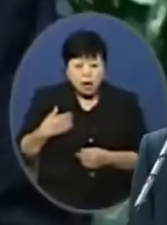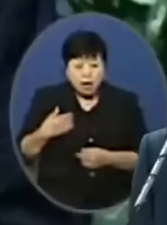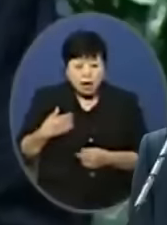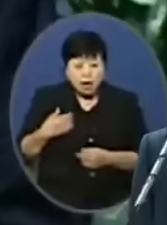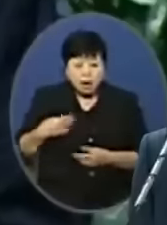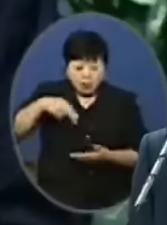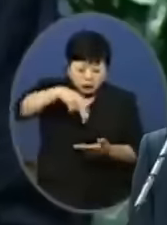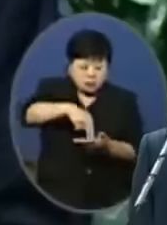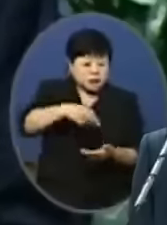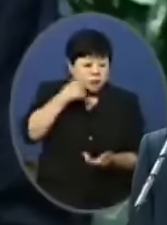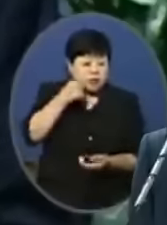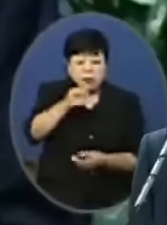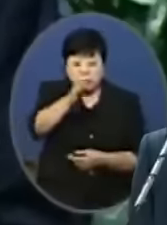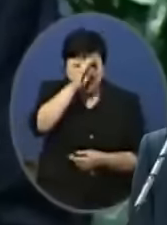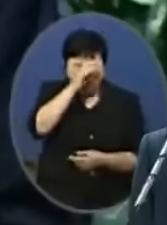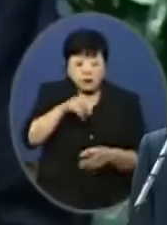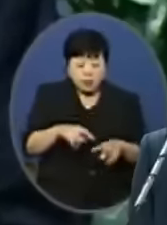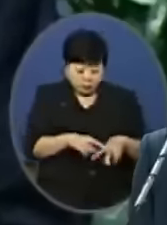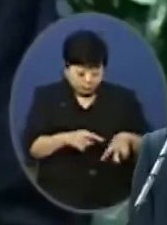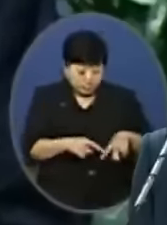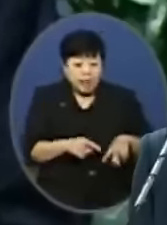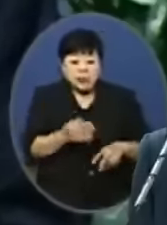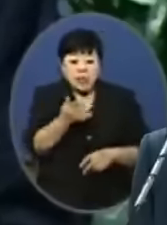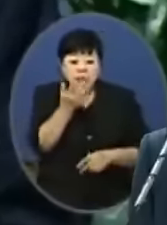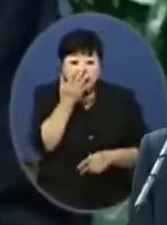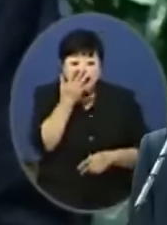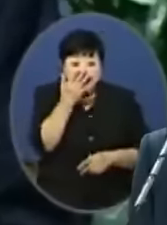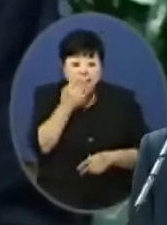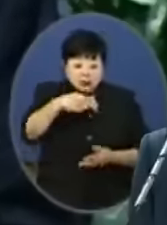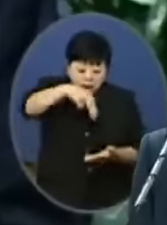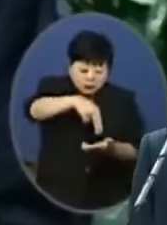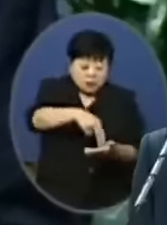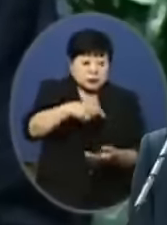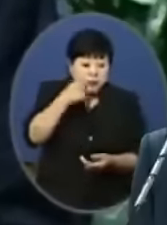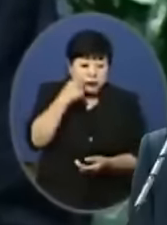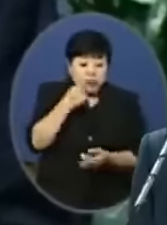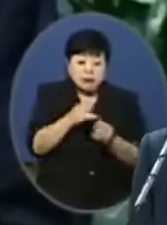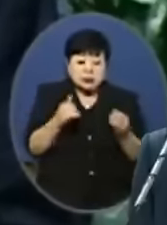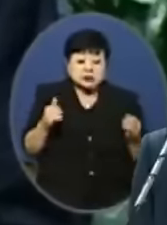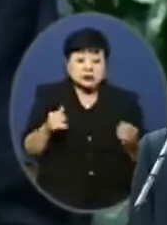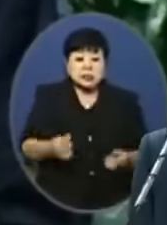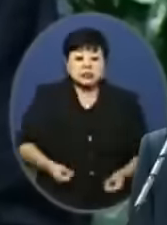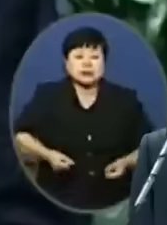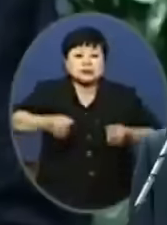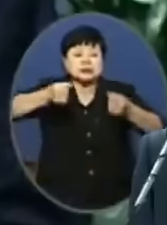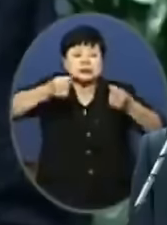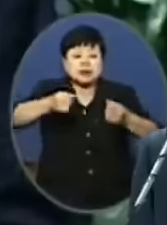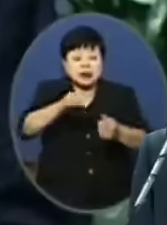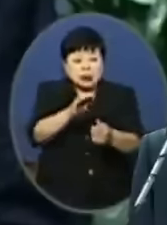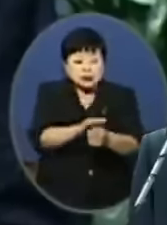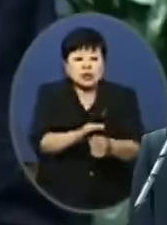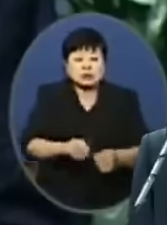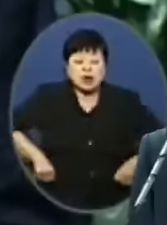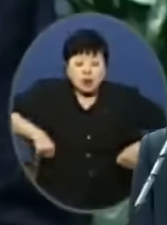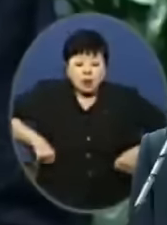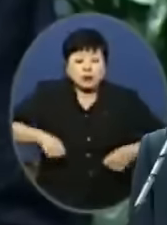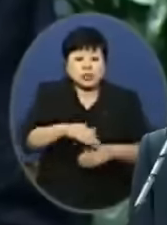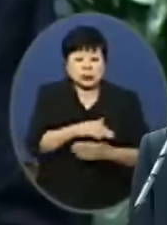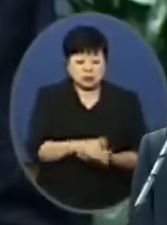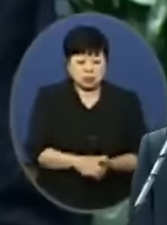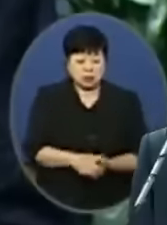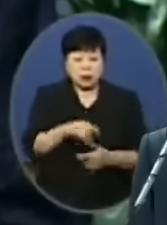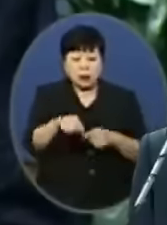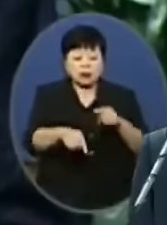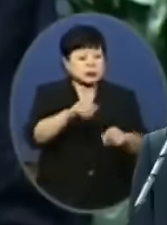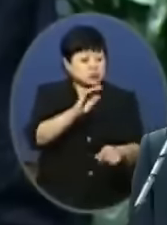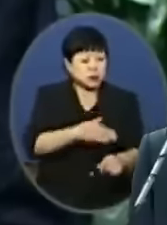일어나는 병입니다. 다리가 마비가 되어서 일어날 수가 없어요. 사람이 부축해서 업고 다녀야지 그러는 못